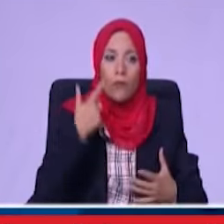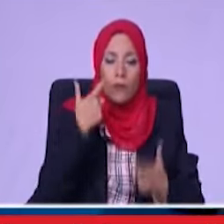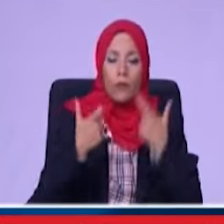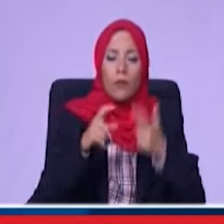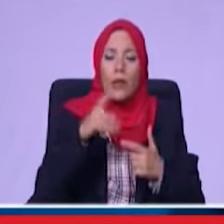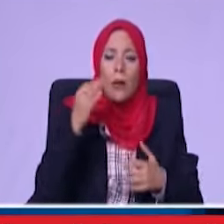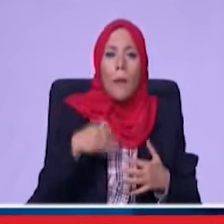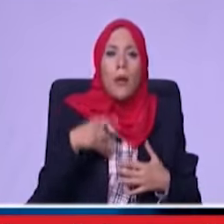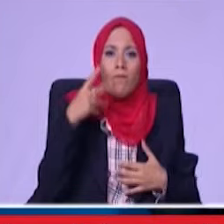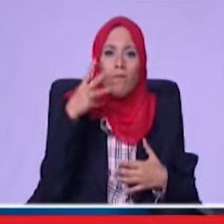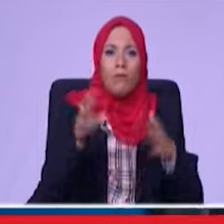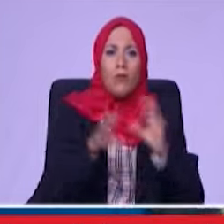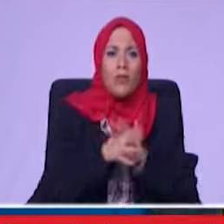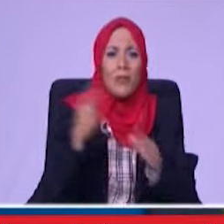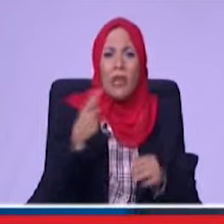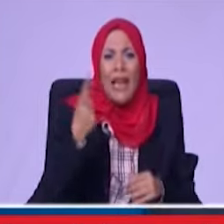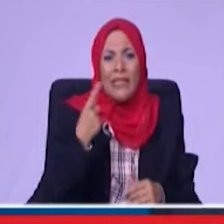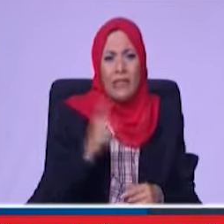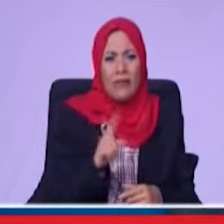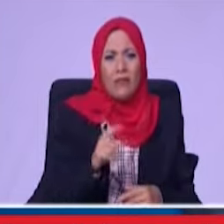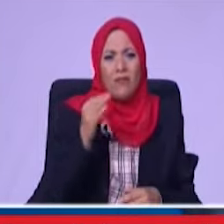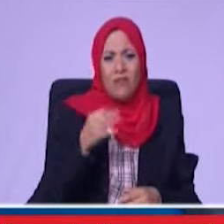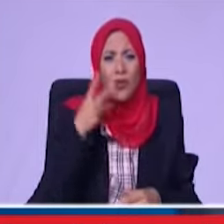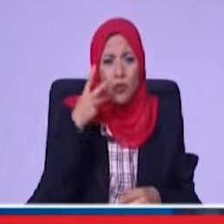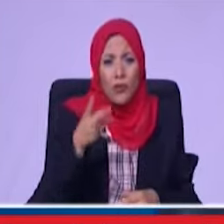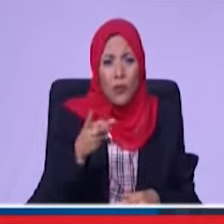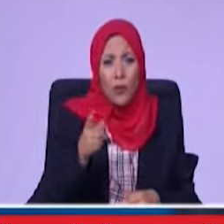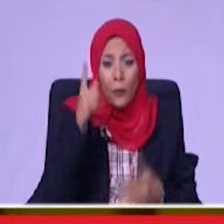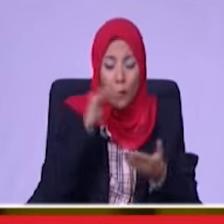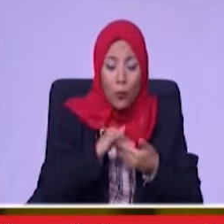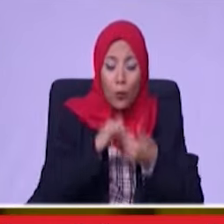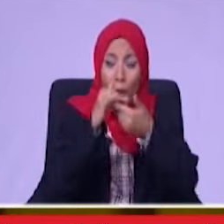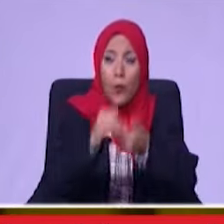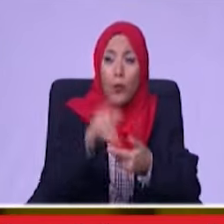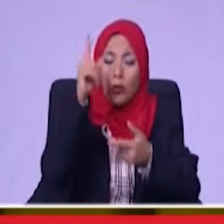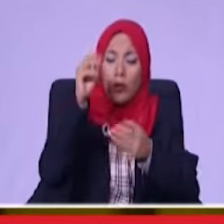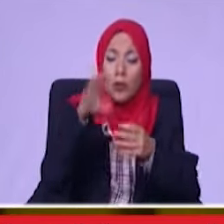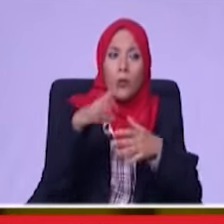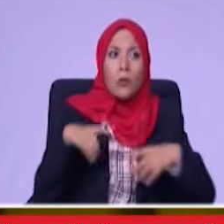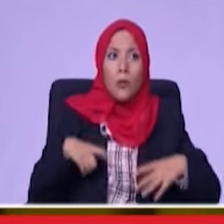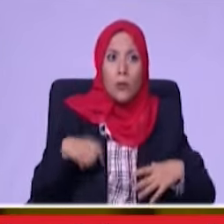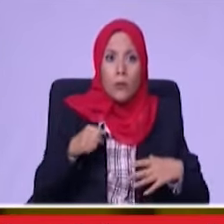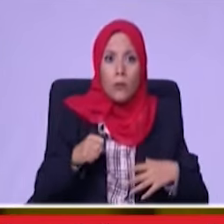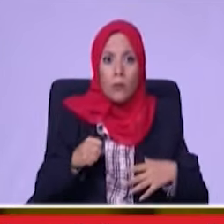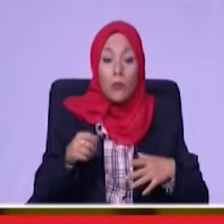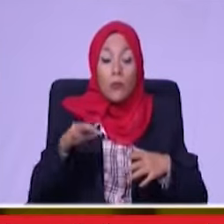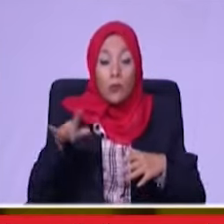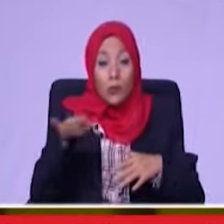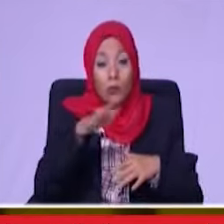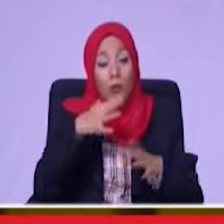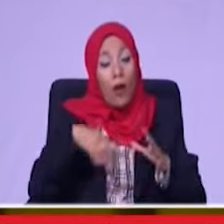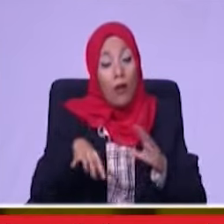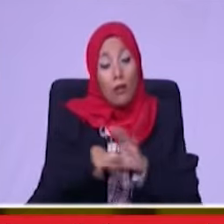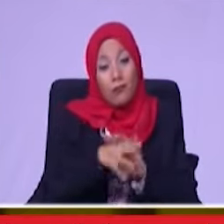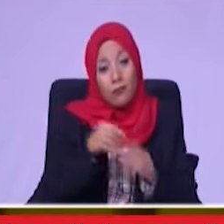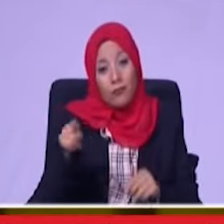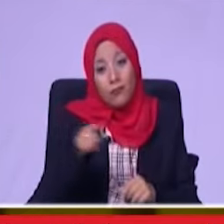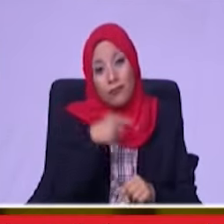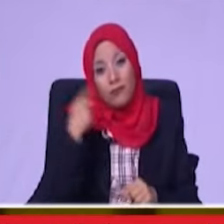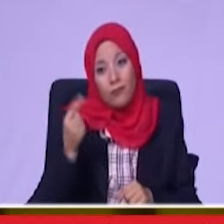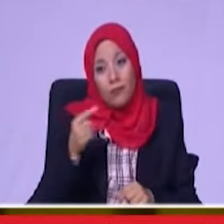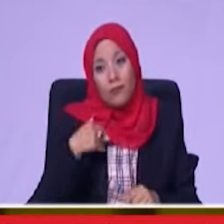ربنا غير عادية. الشفاعة يا دكتور عمرو من أعظم ما يكون. الشفاعة تغير الحال؟ يعني حضرتك قلت لي